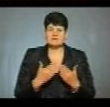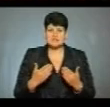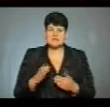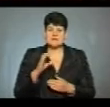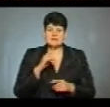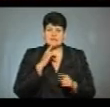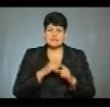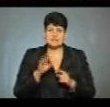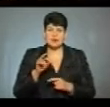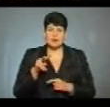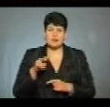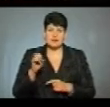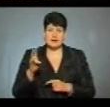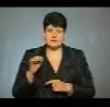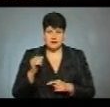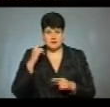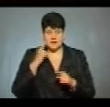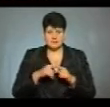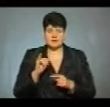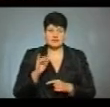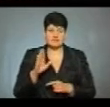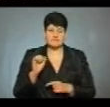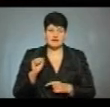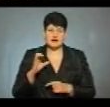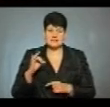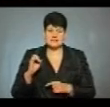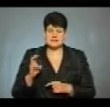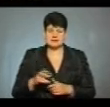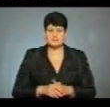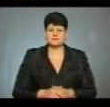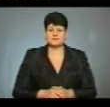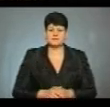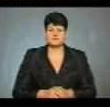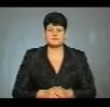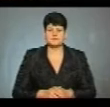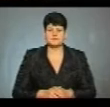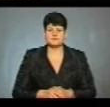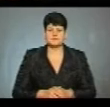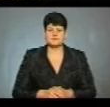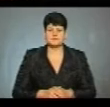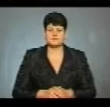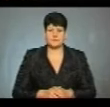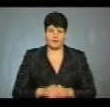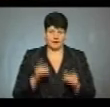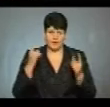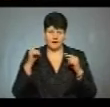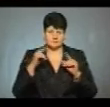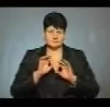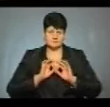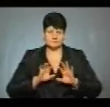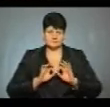«Сестриця Оленка і братик Івасик». Ми, я коза рогата, нахабна